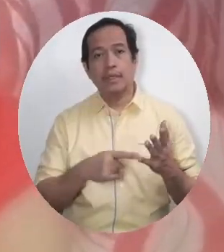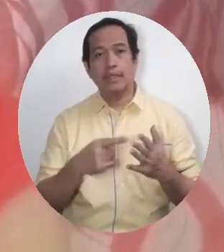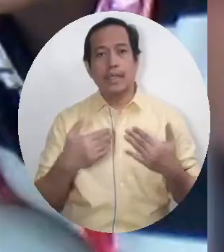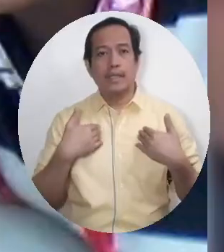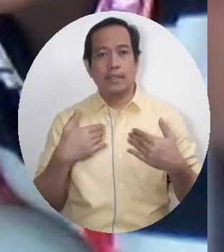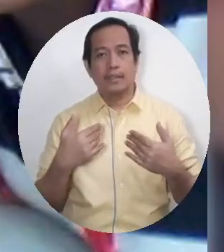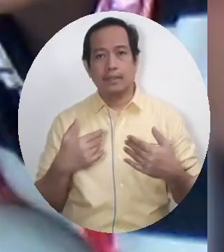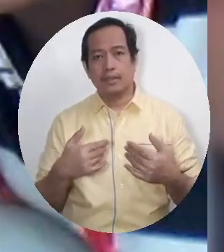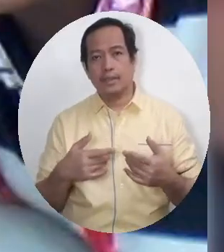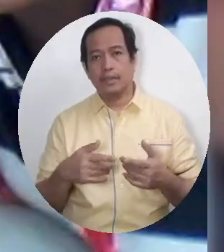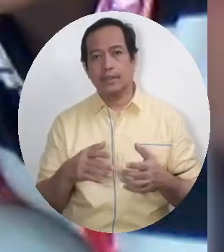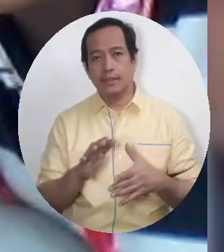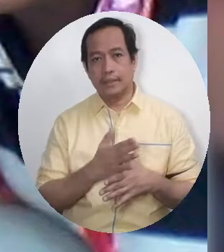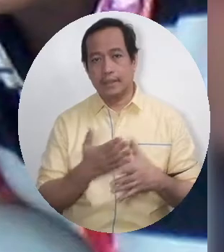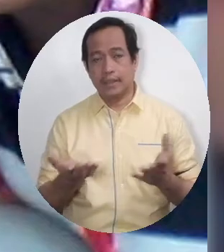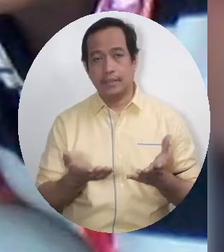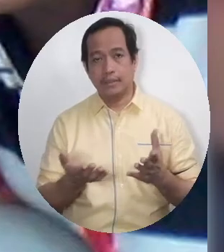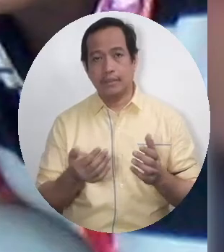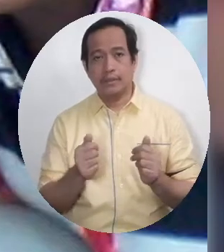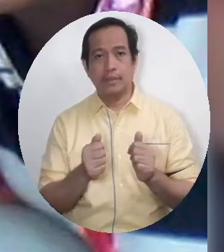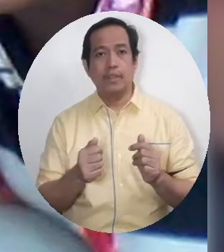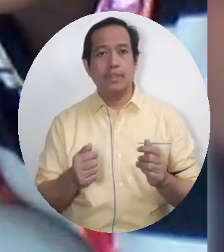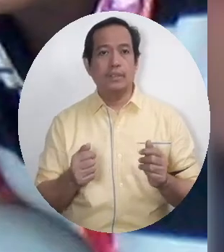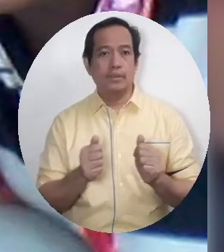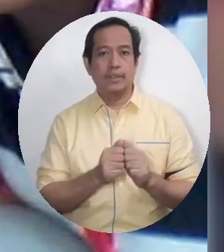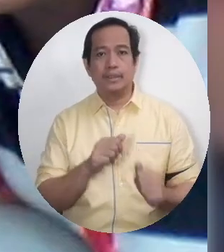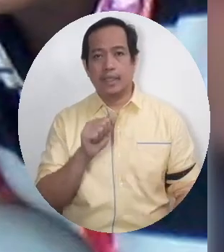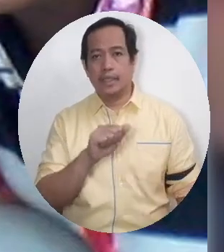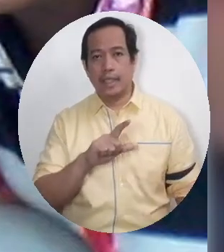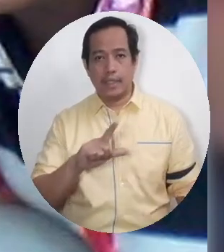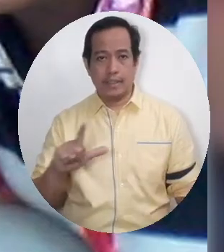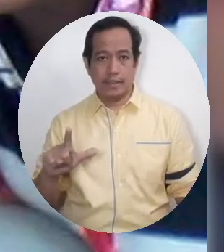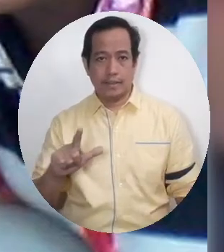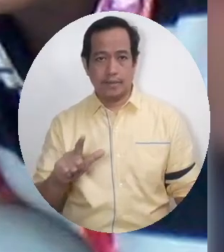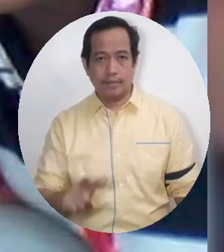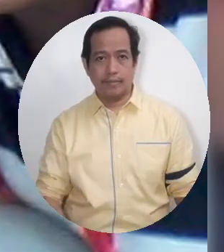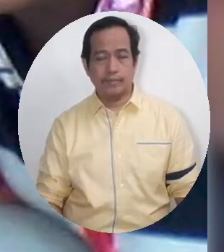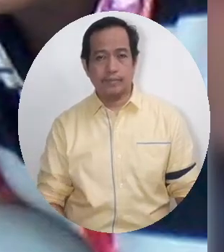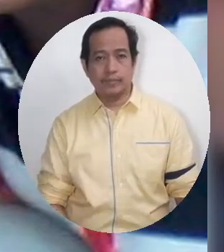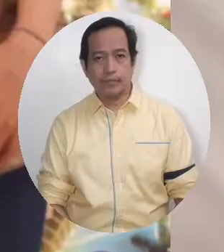sa pagkakaroon ng anak na na-diagnose sa ALL.